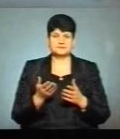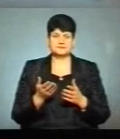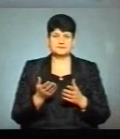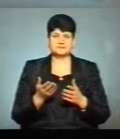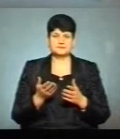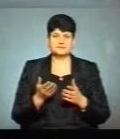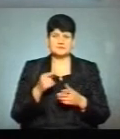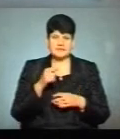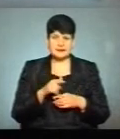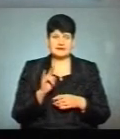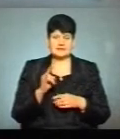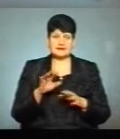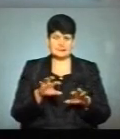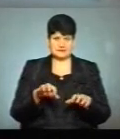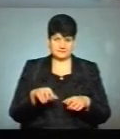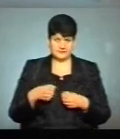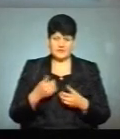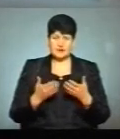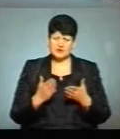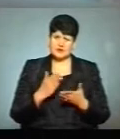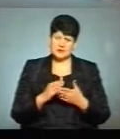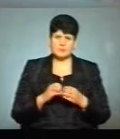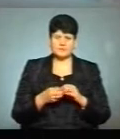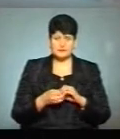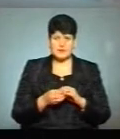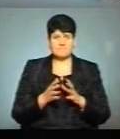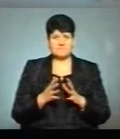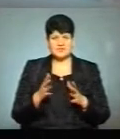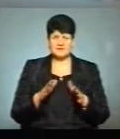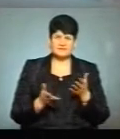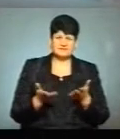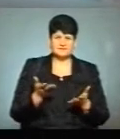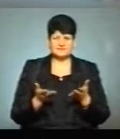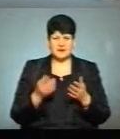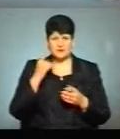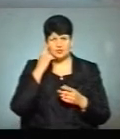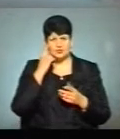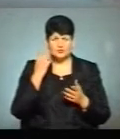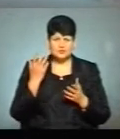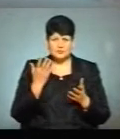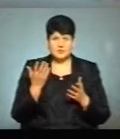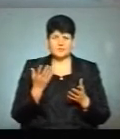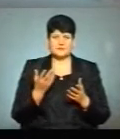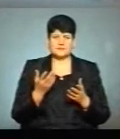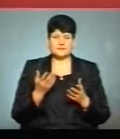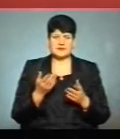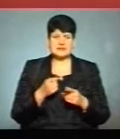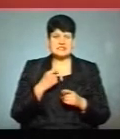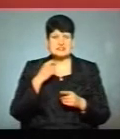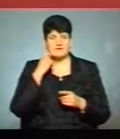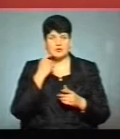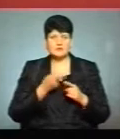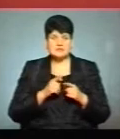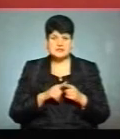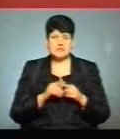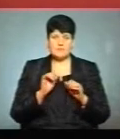то така дитина усиновлюється. Тобто, якщо є якісь вади, тоді більше вагаються, думають, чи з віком ці вади